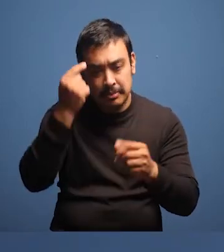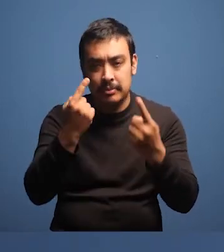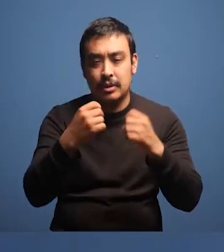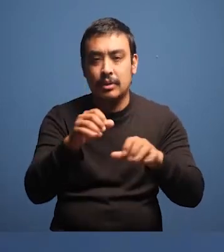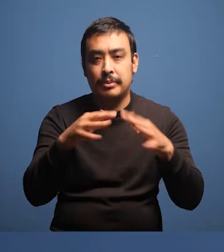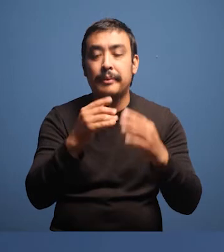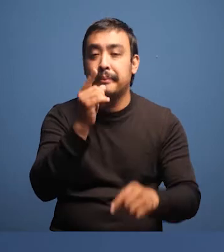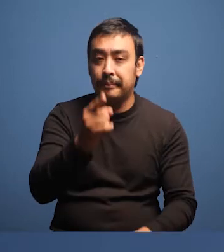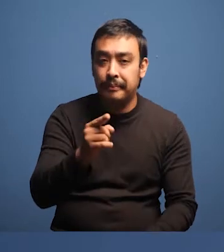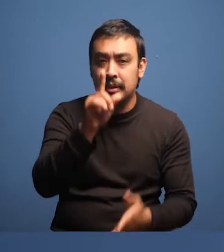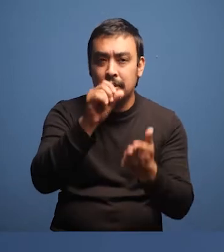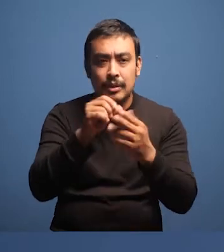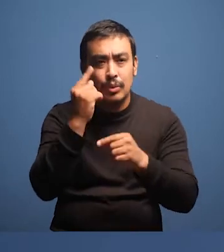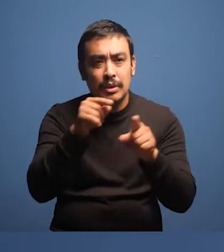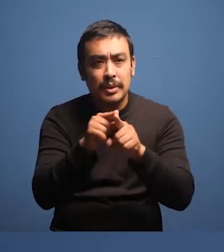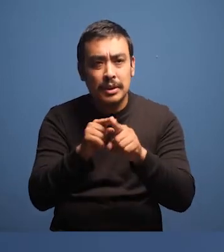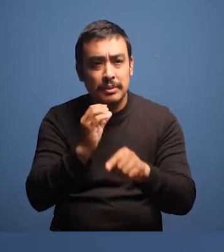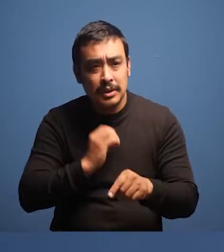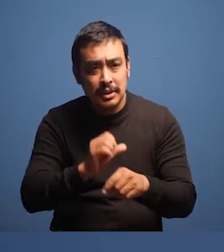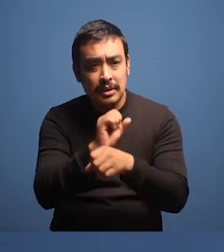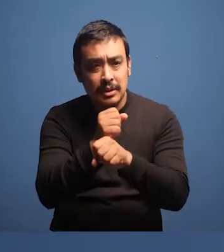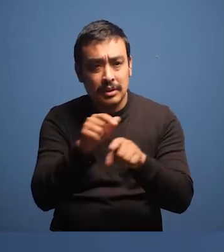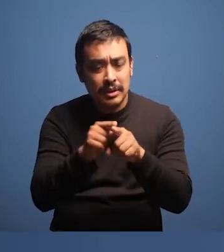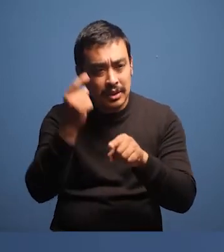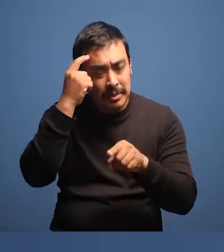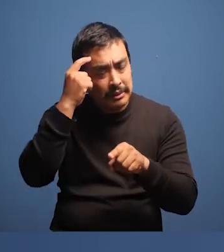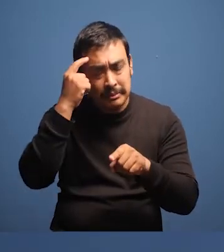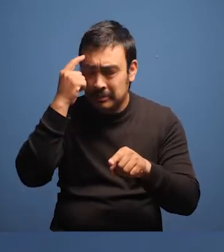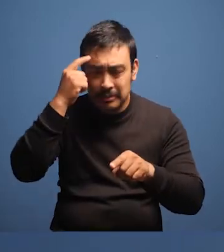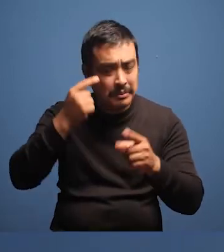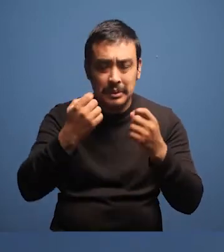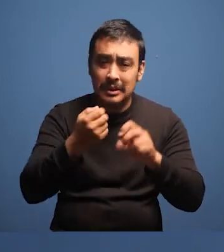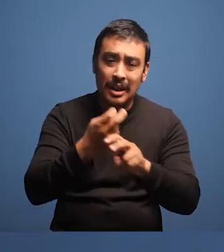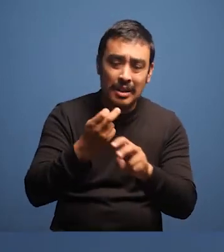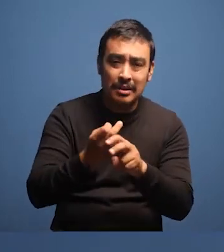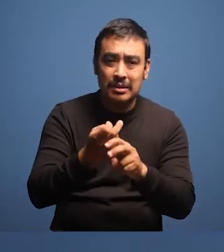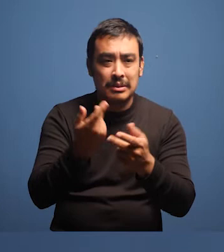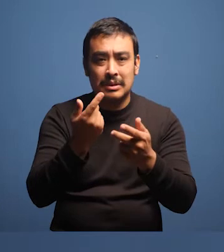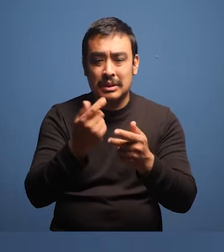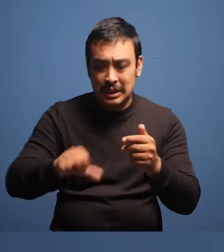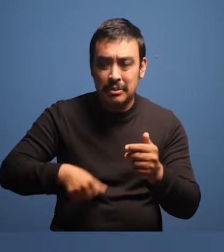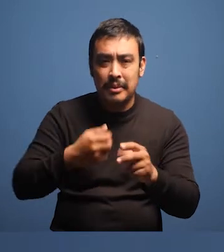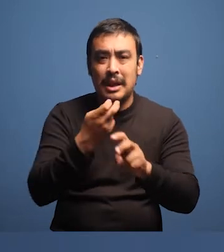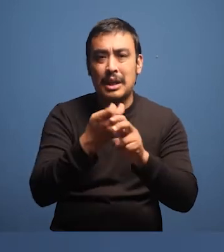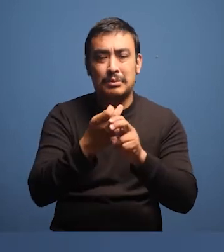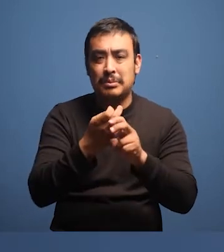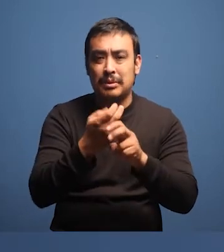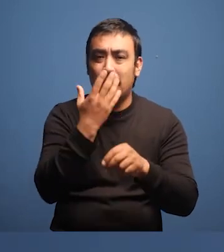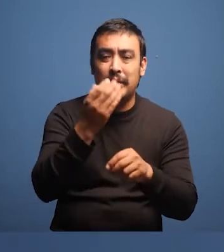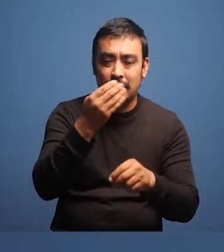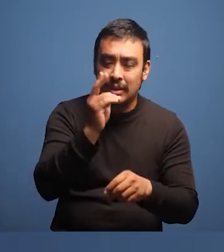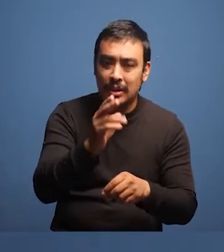होइन एकचोटि कोही पनि भिक्टिम भइसकेपछि उसको चाहिँ मेन्टली टर्चर्ड भइसकेको हुन्छ उसको लाइफमा एउटा स्कार छोडिसकेको हुन्छ कि जुन स्कारको कारणले गर्दा